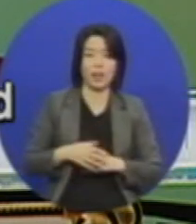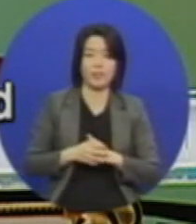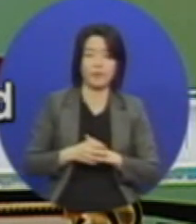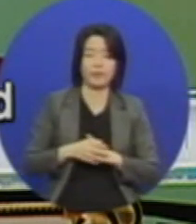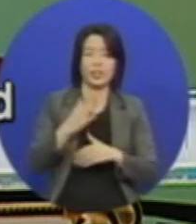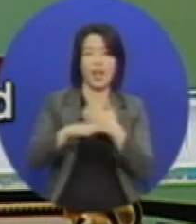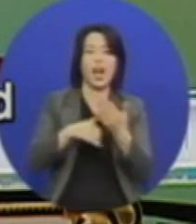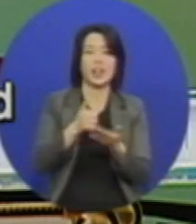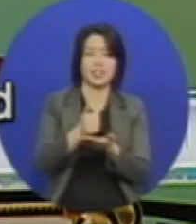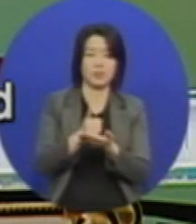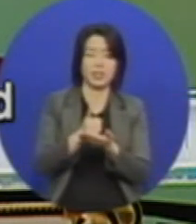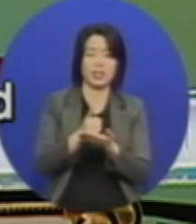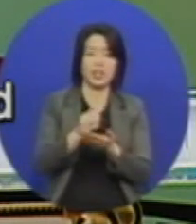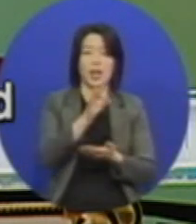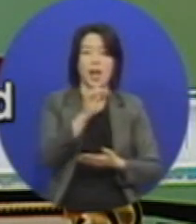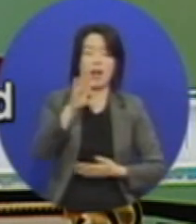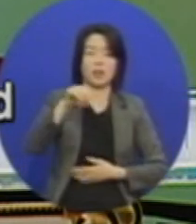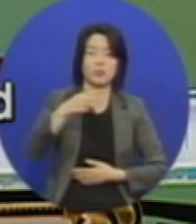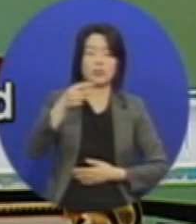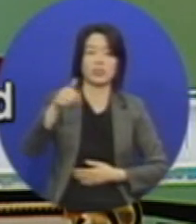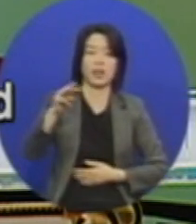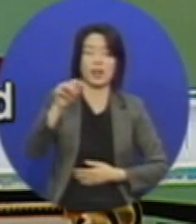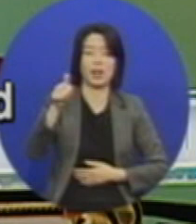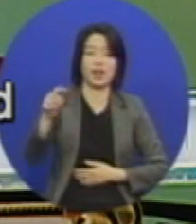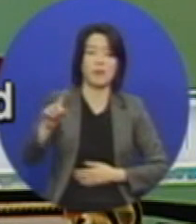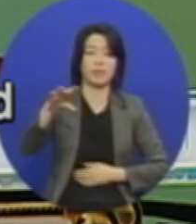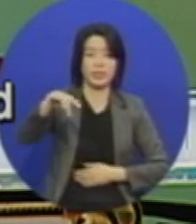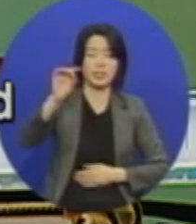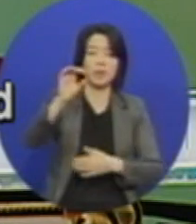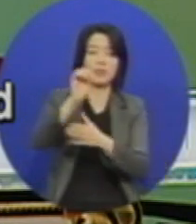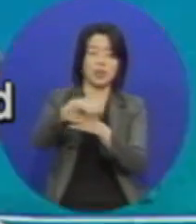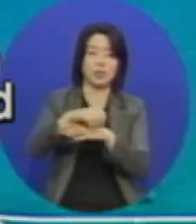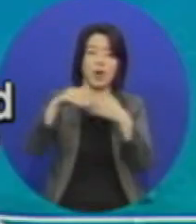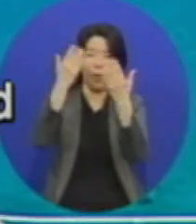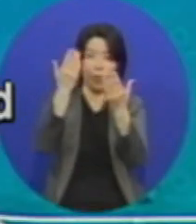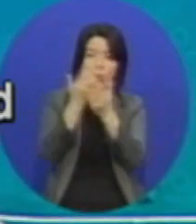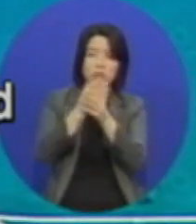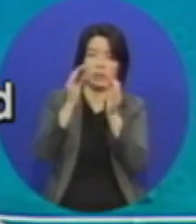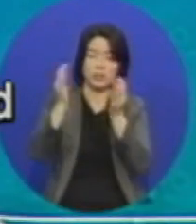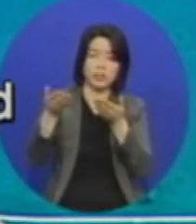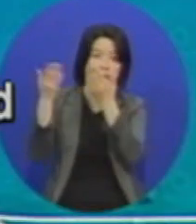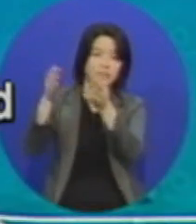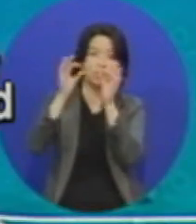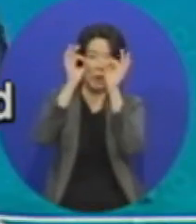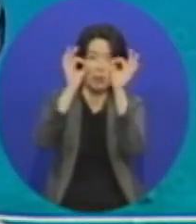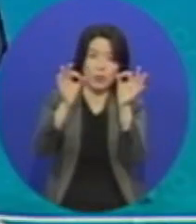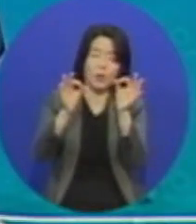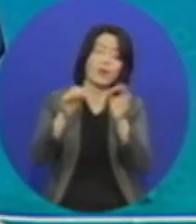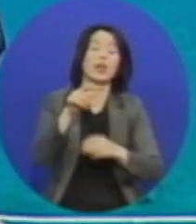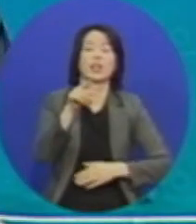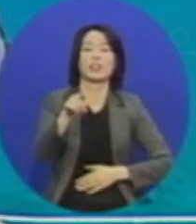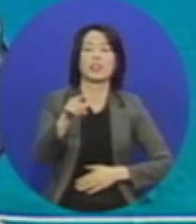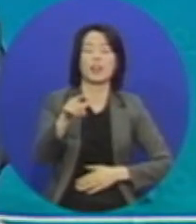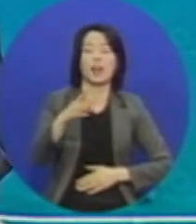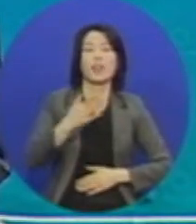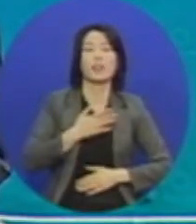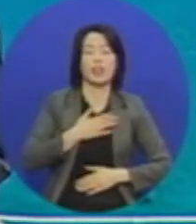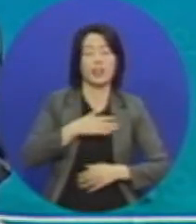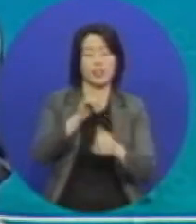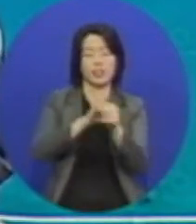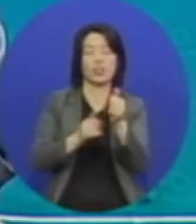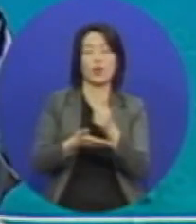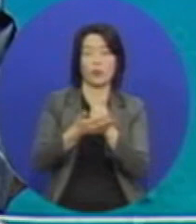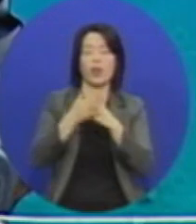하나님이 아브라함이 첫 열매를 하나님 앞에 온전히 드리는 것 보고 내가 하나님 나를 경우에